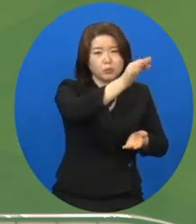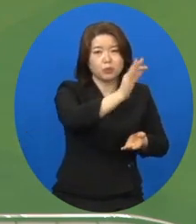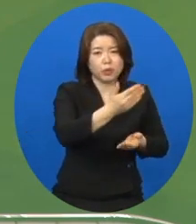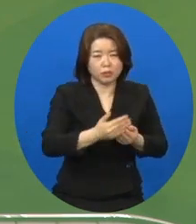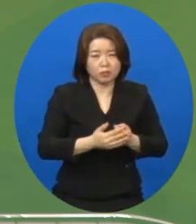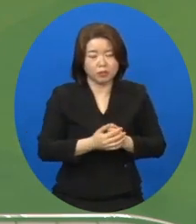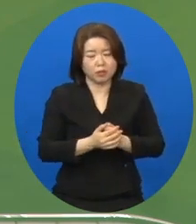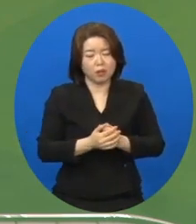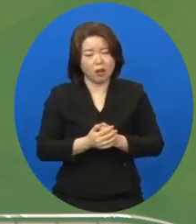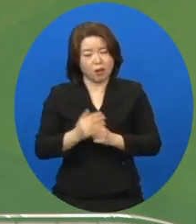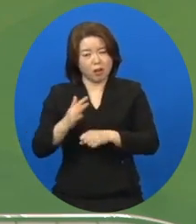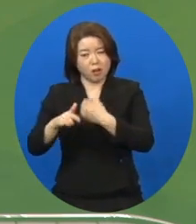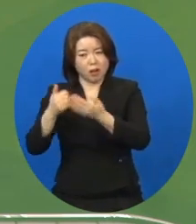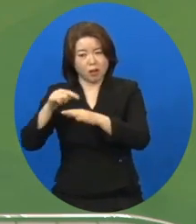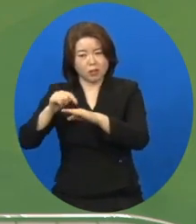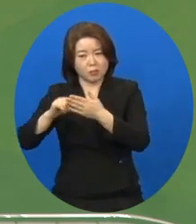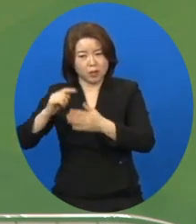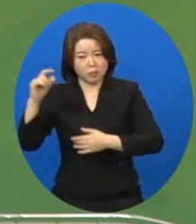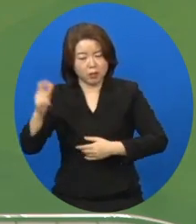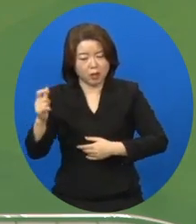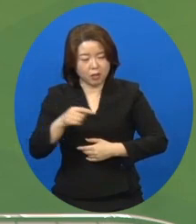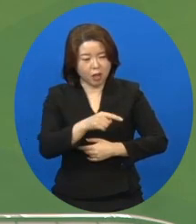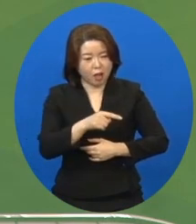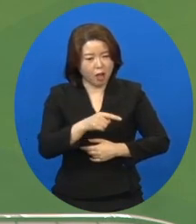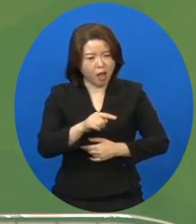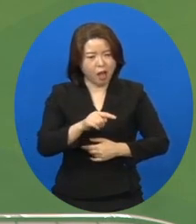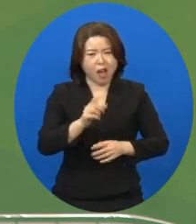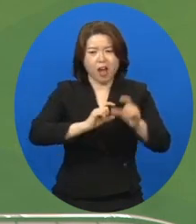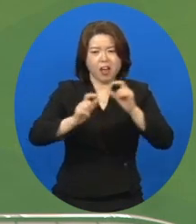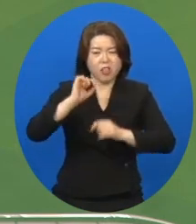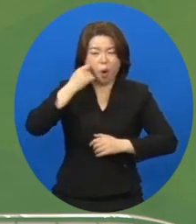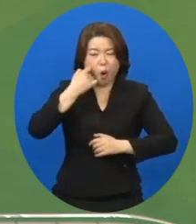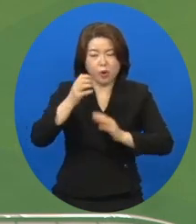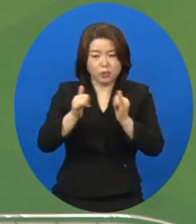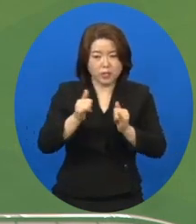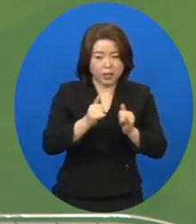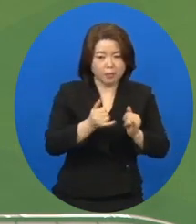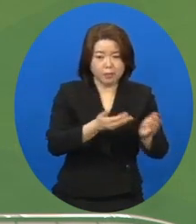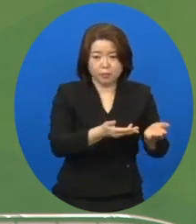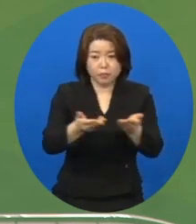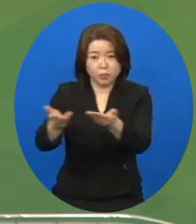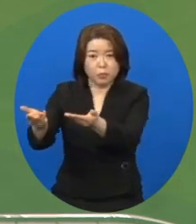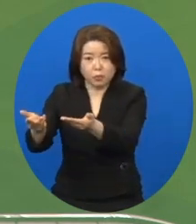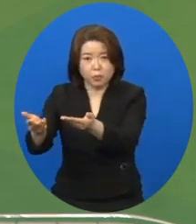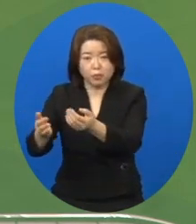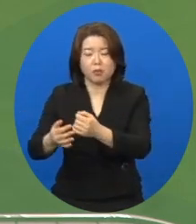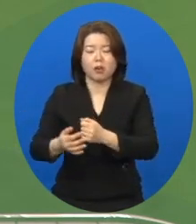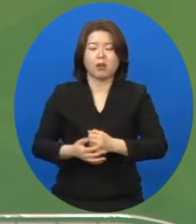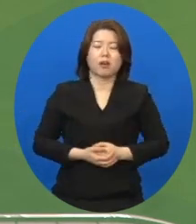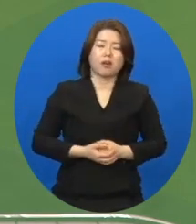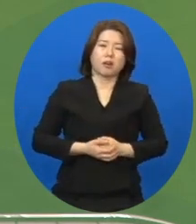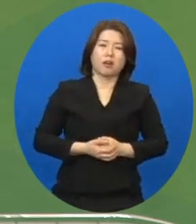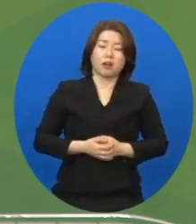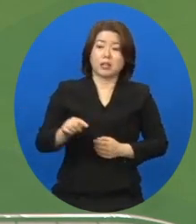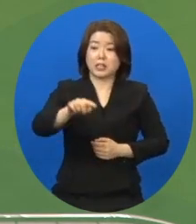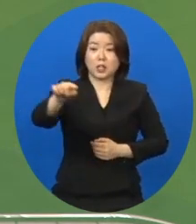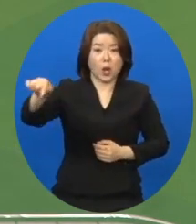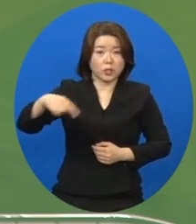강해서 그분에게 돈을 주었대요. 그분은 재정적으로 굉장한 시련을 겪고 있는